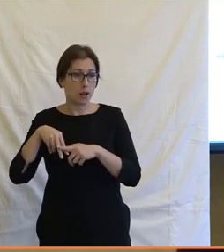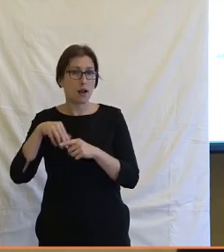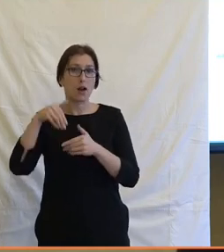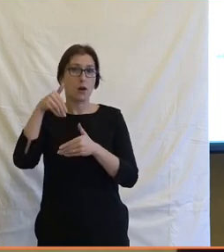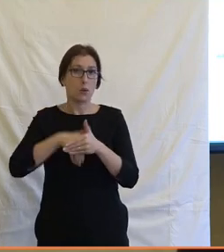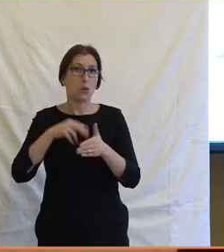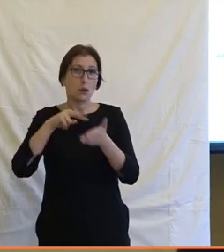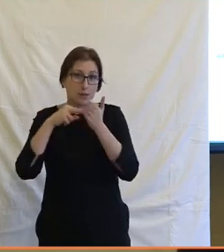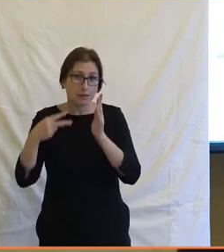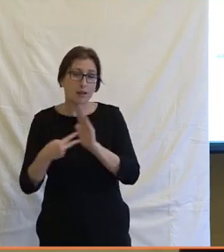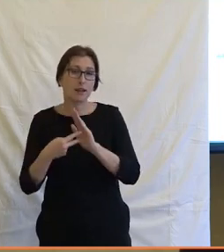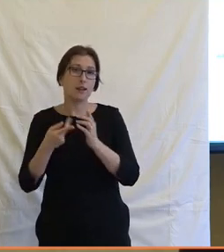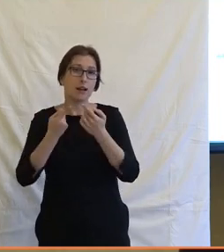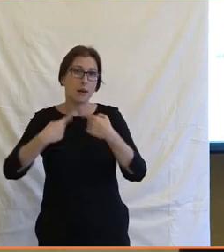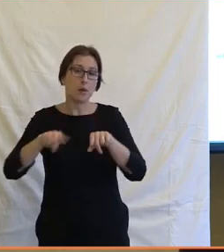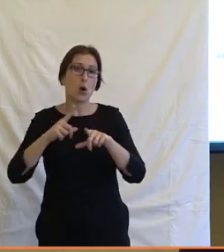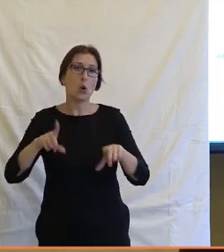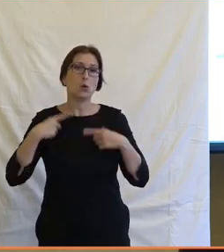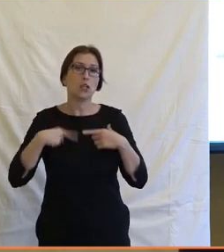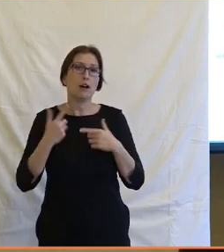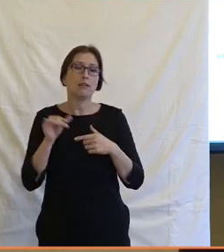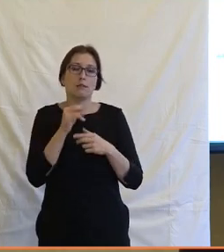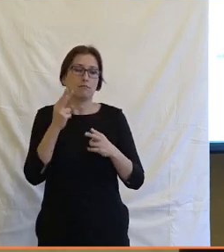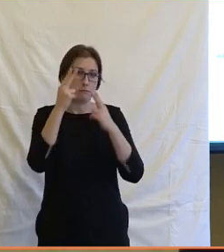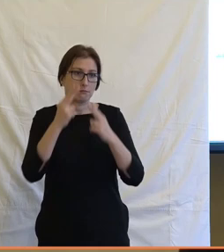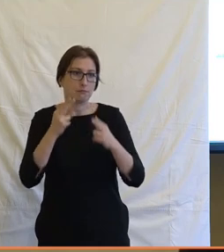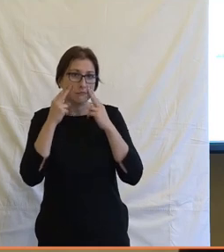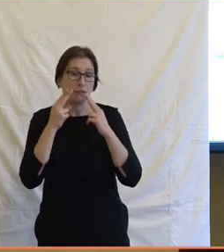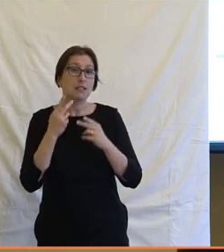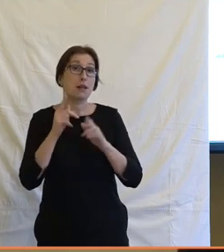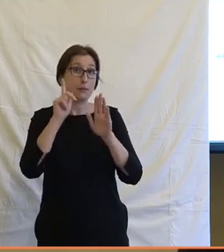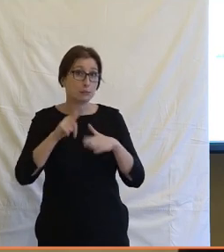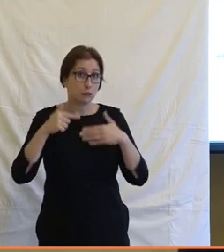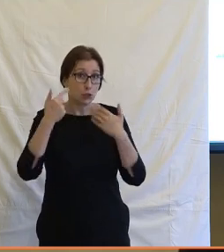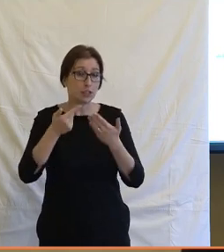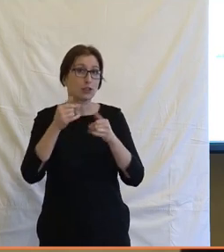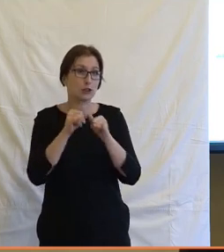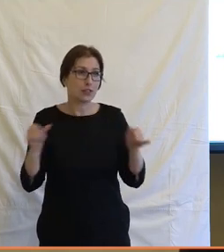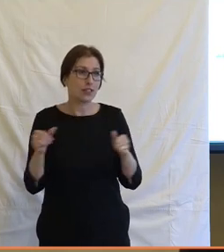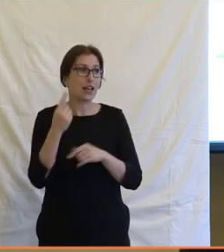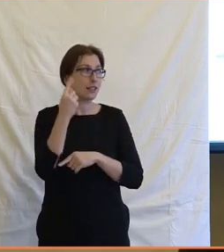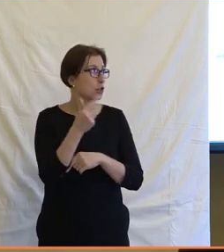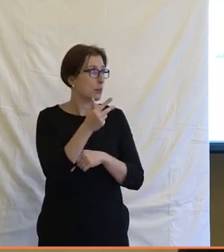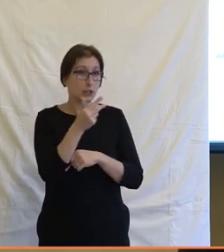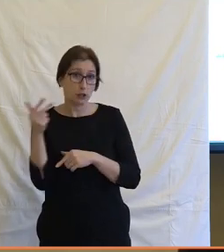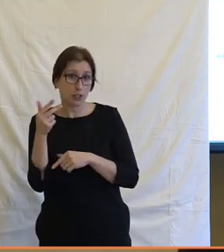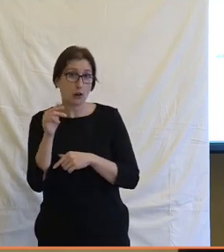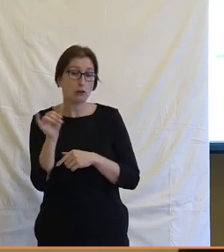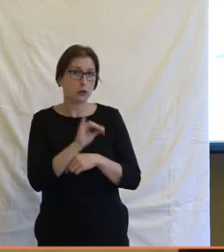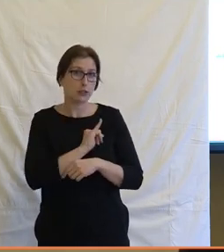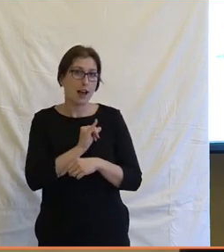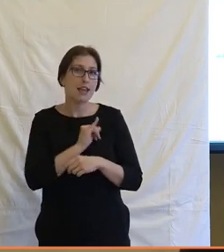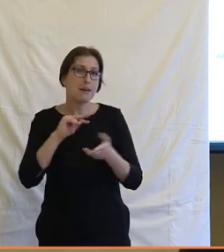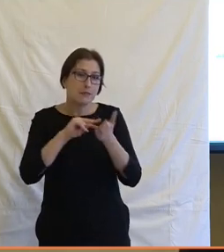na technologie pro uživatele se zrakovým postižením. Takže příští čtvrtek 3. listopadu vy, co máte zájem